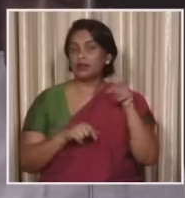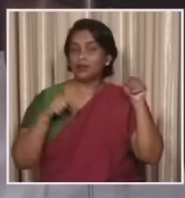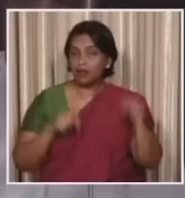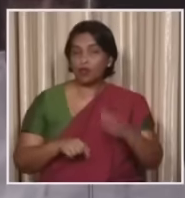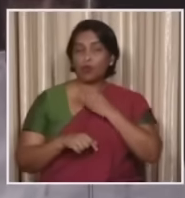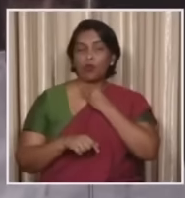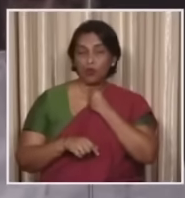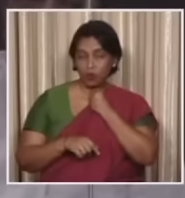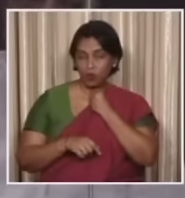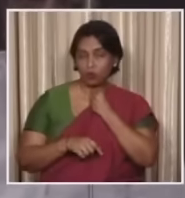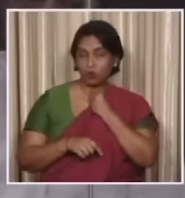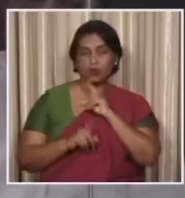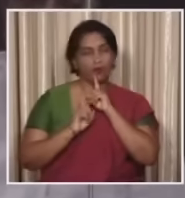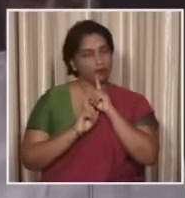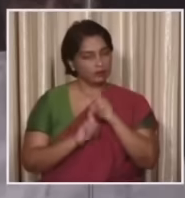බොරුව